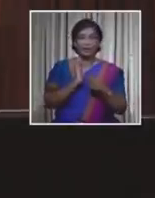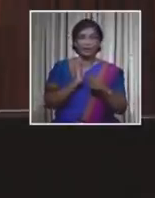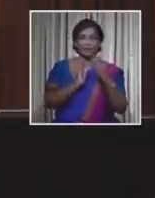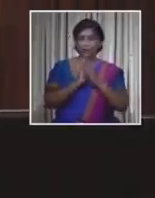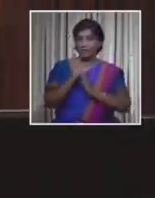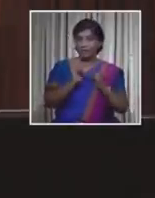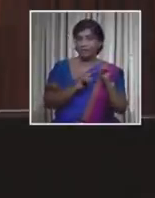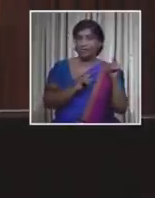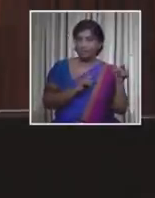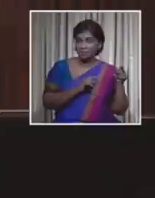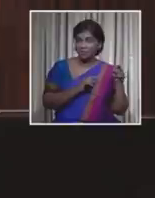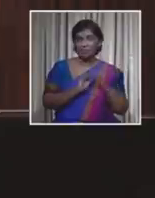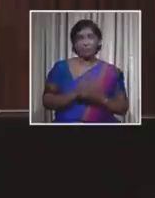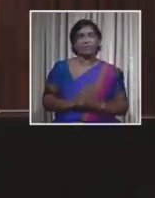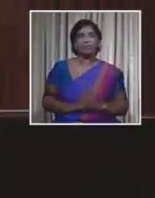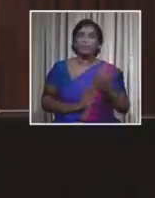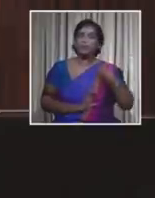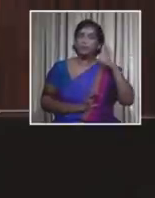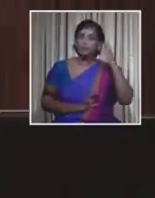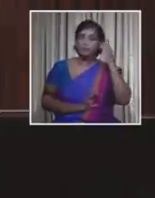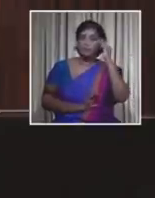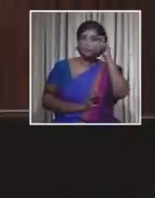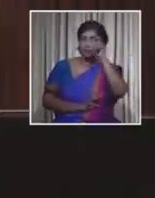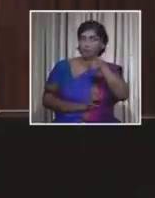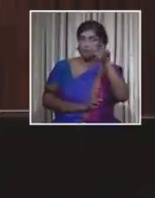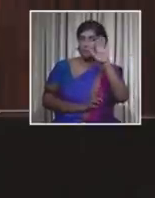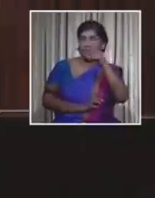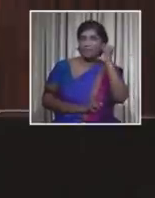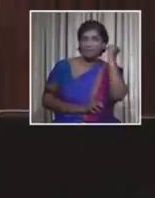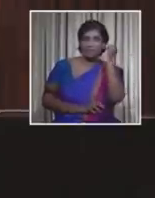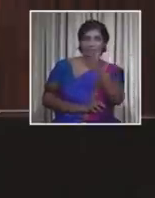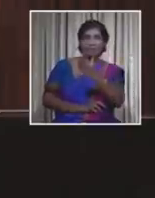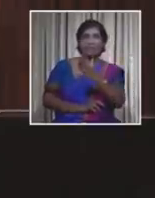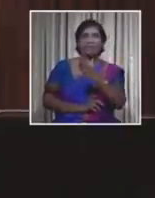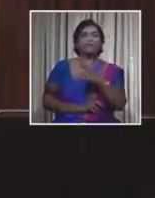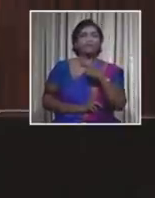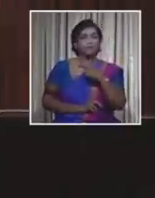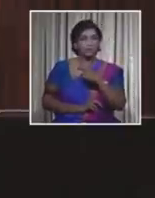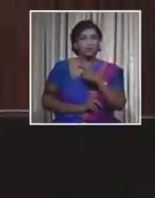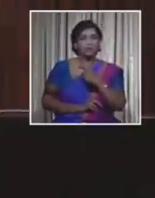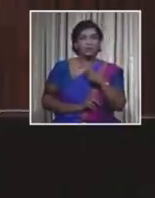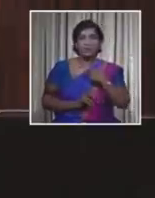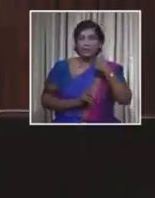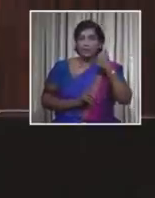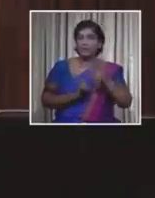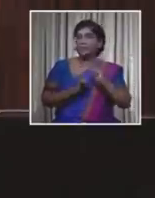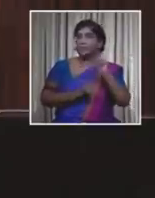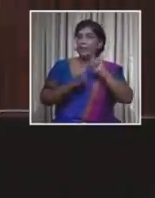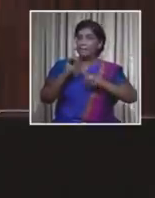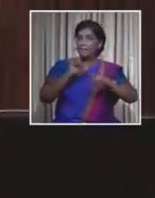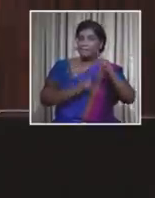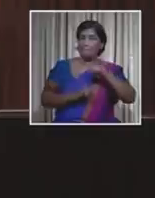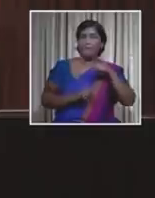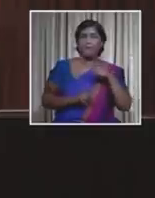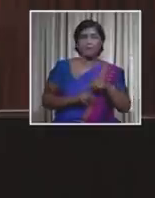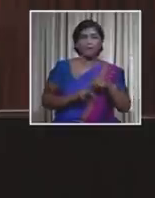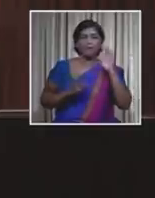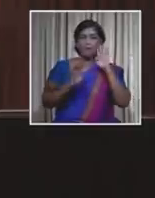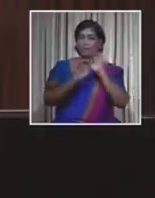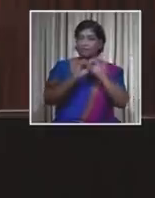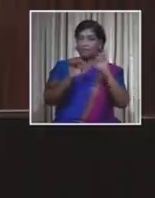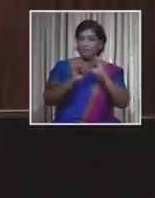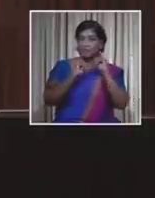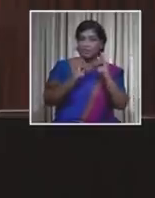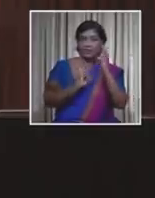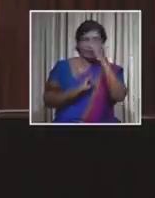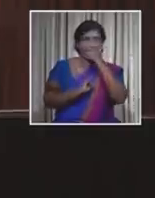විසින් විශේෂයෙන්ම කාන්තා පාර්ශ්වයට අපහාස කරමින් මෙම උත්තරීතර සභා ගර්භයේදී කරන ලදේම අශෝභන